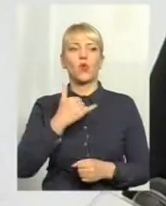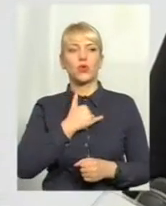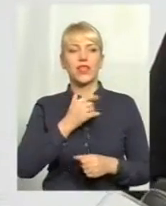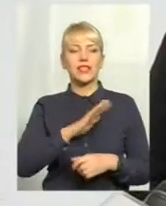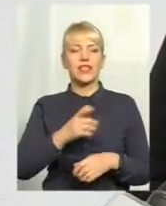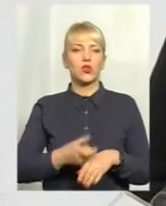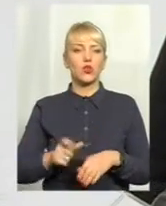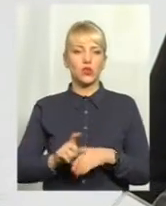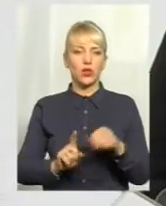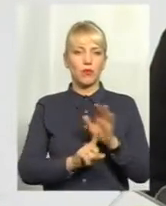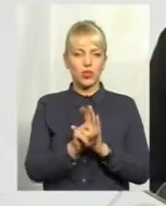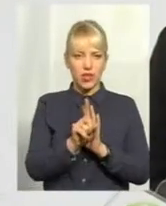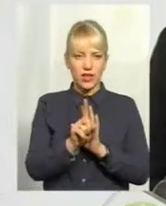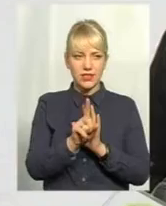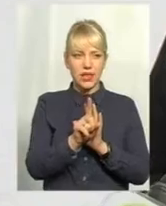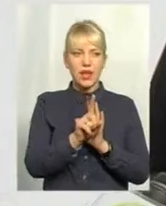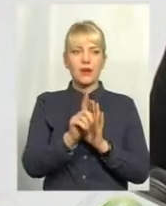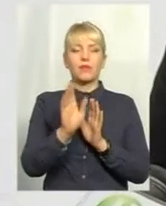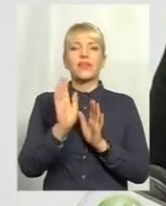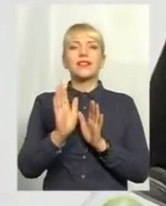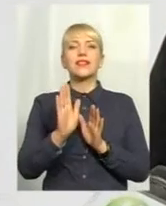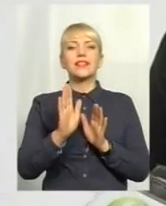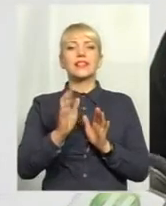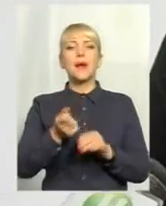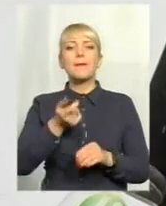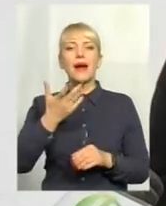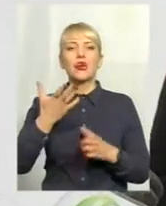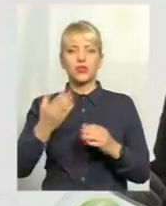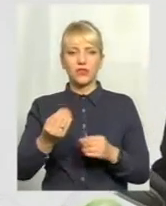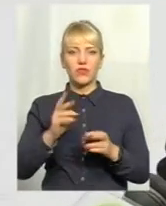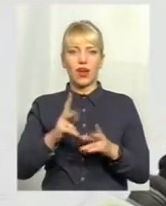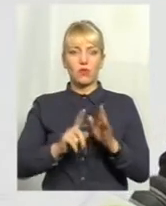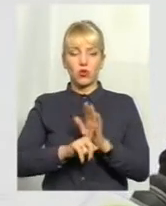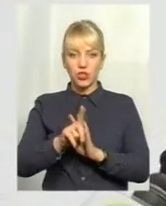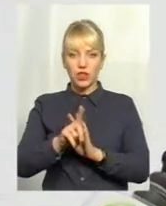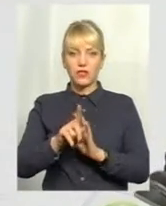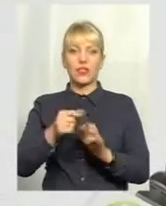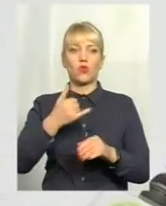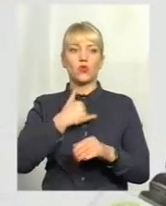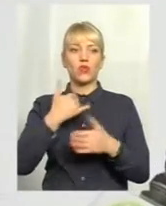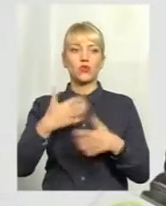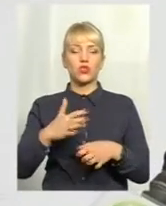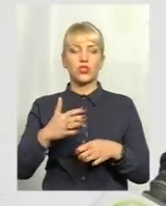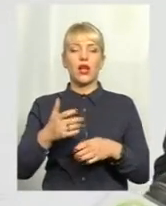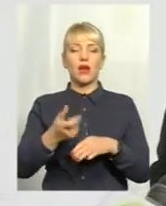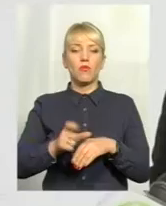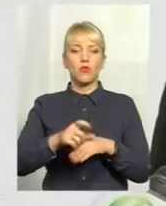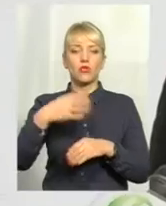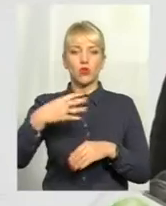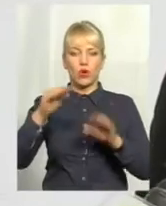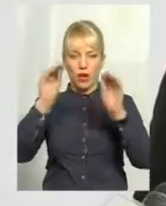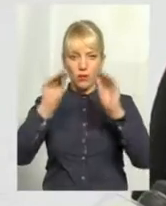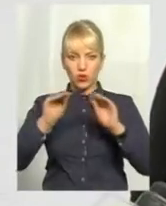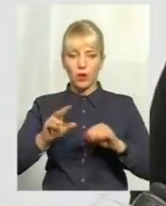почалася. От тільки пару днів, як почалася, в нас вже до 40 протоколів